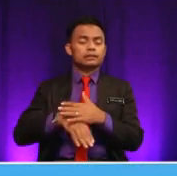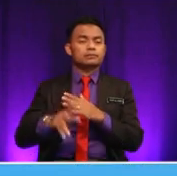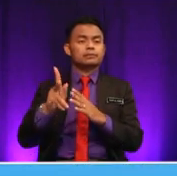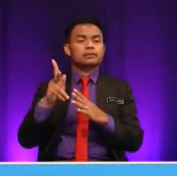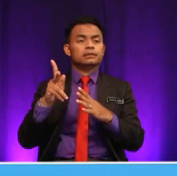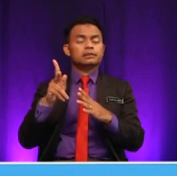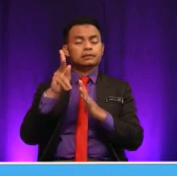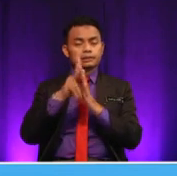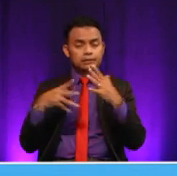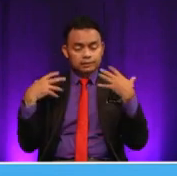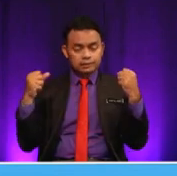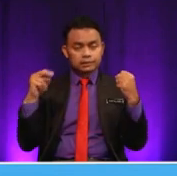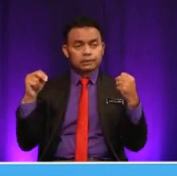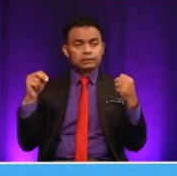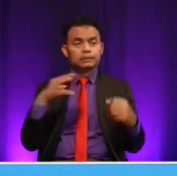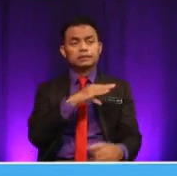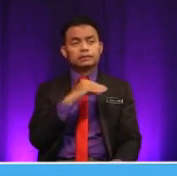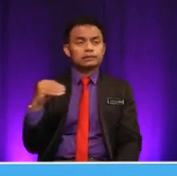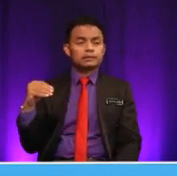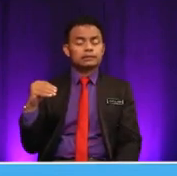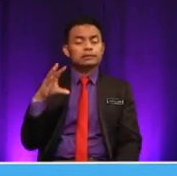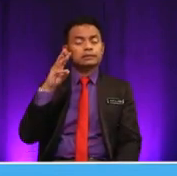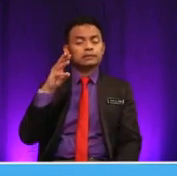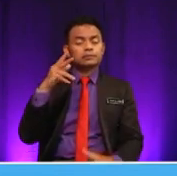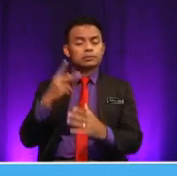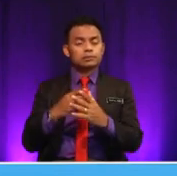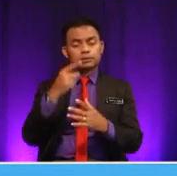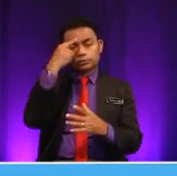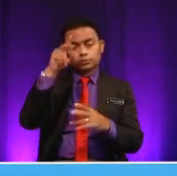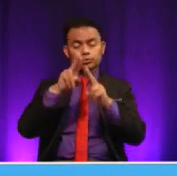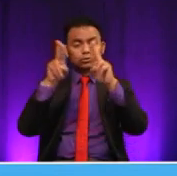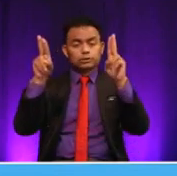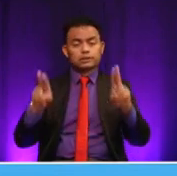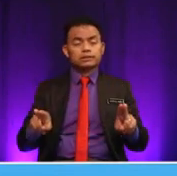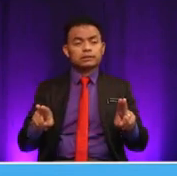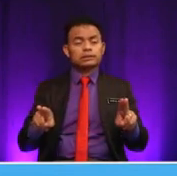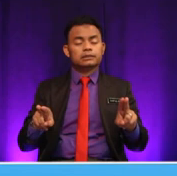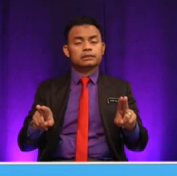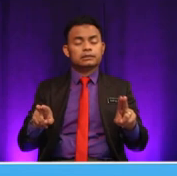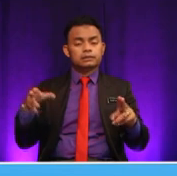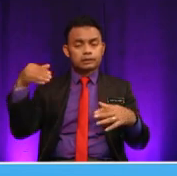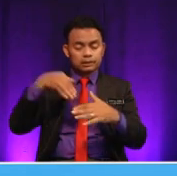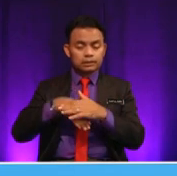dan 6 komponen untuk ujian dalam lokomoto